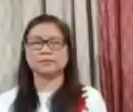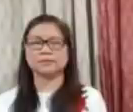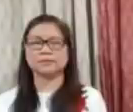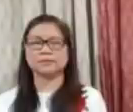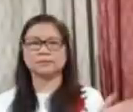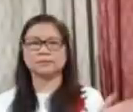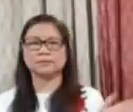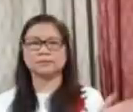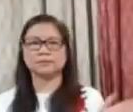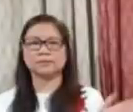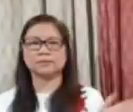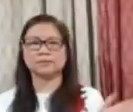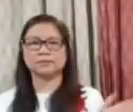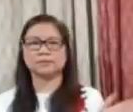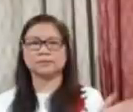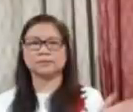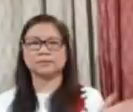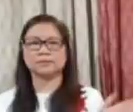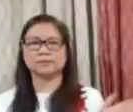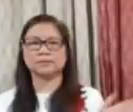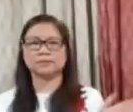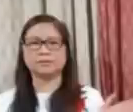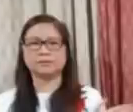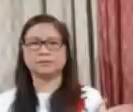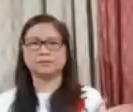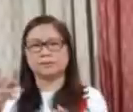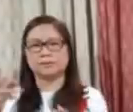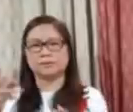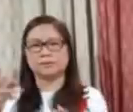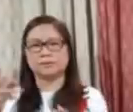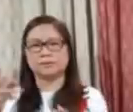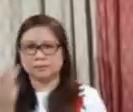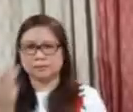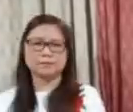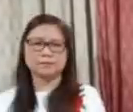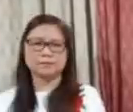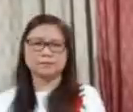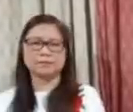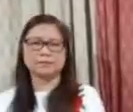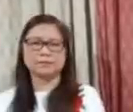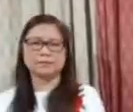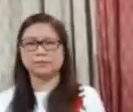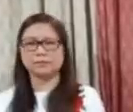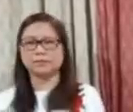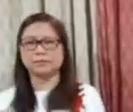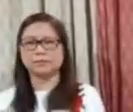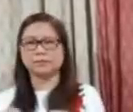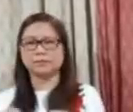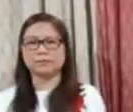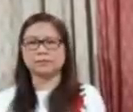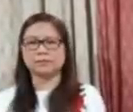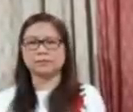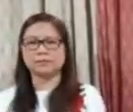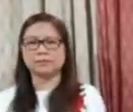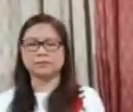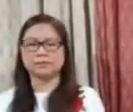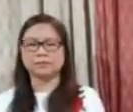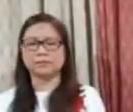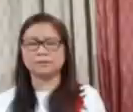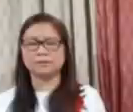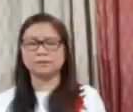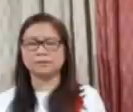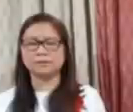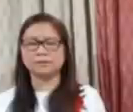lamang ng mga petsa at oras ng mahalagang kaganapan. Gayon din, aming pinapahalalahanan ang mga